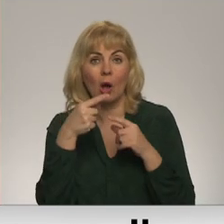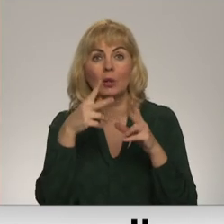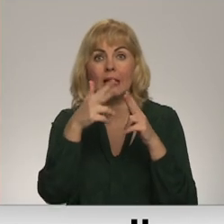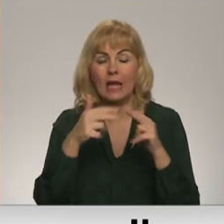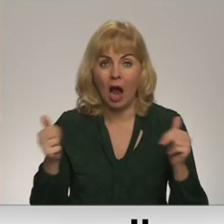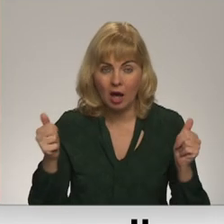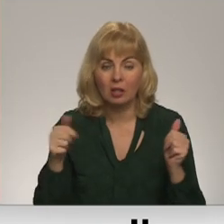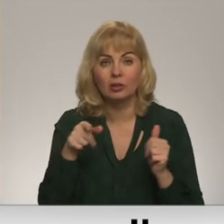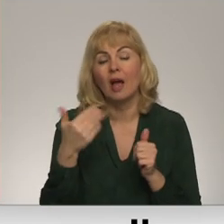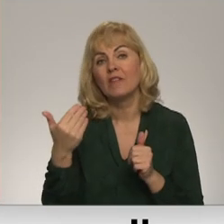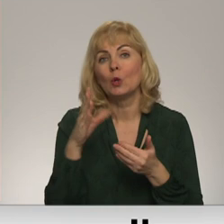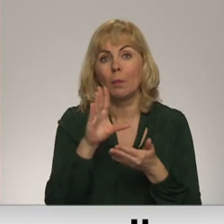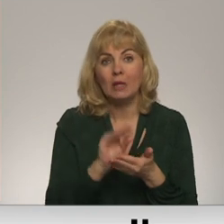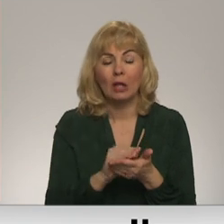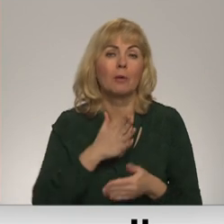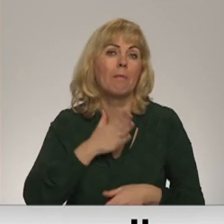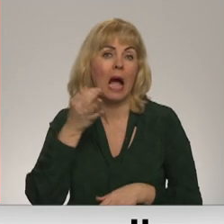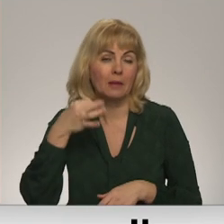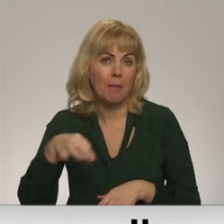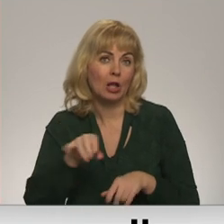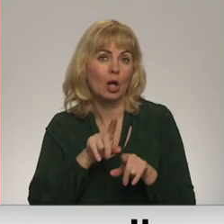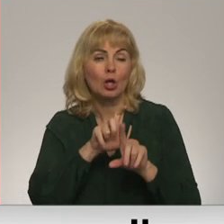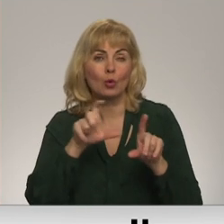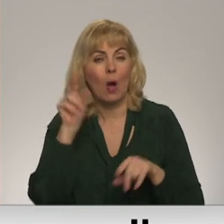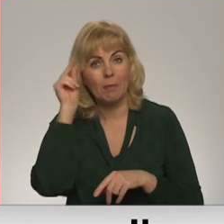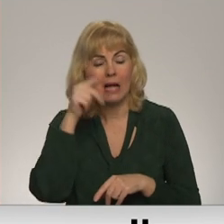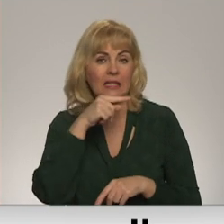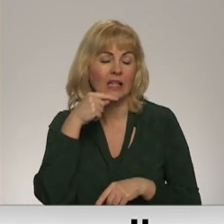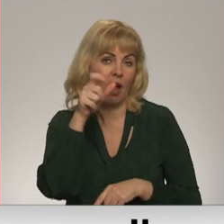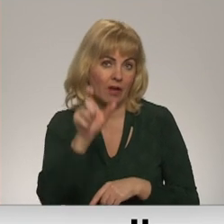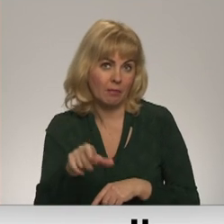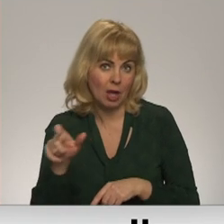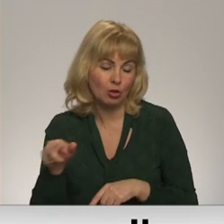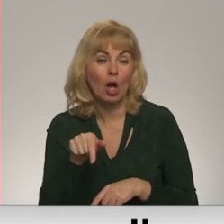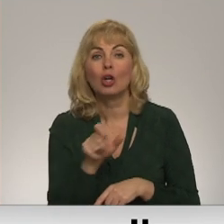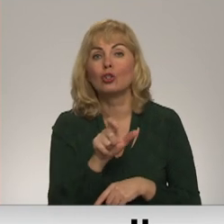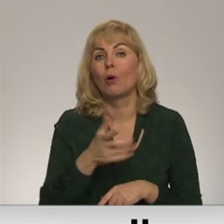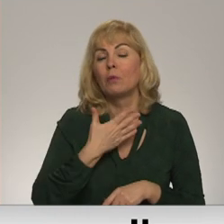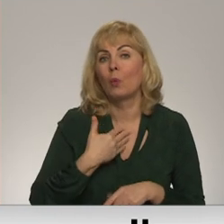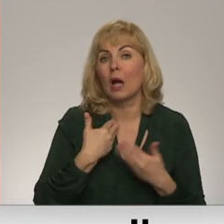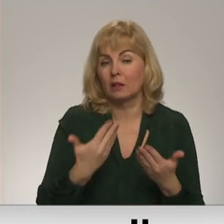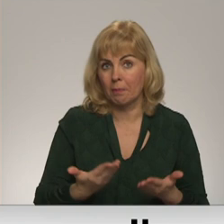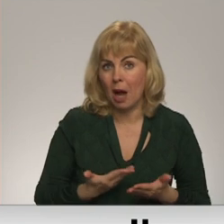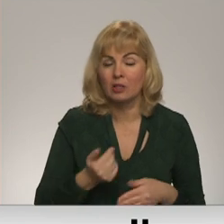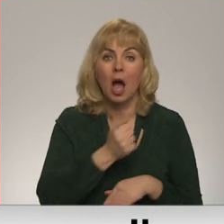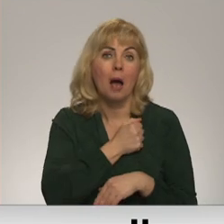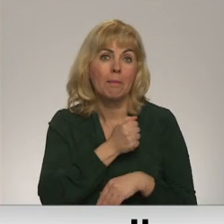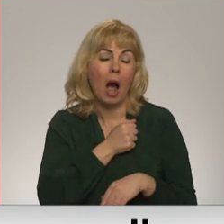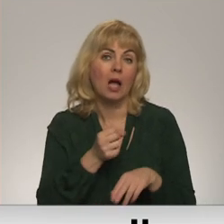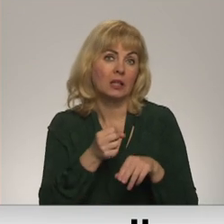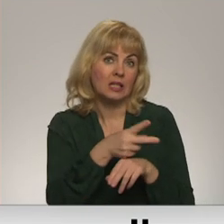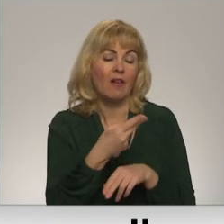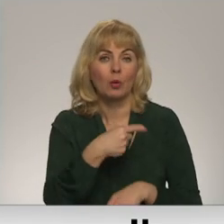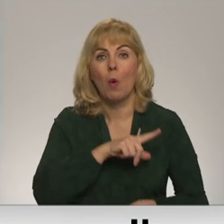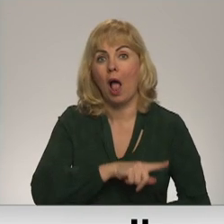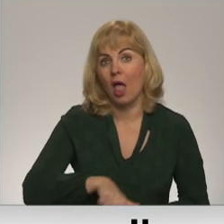Janas Simonovskas pieredzēto. Manas meitas skolā mācās Krievijas pilsonis. Šobrīd ļoti pārdzīvo, baidās, ka izraidīs no